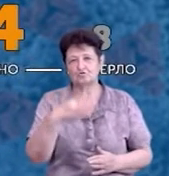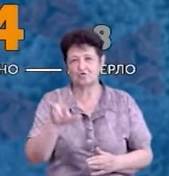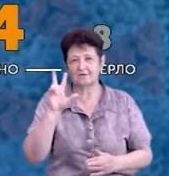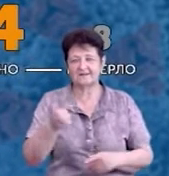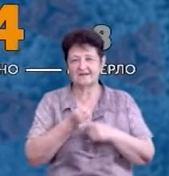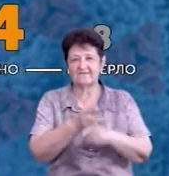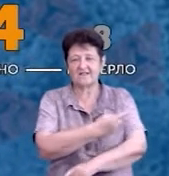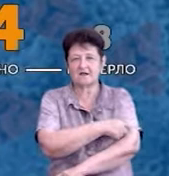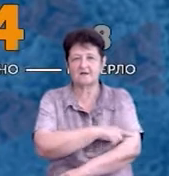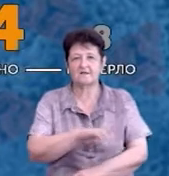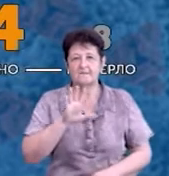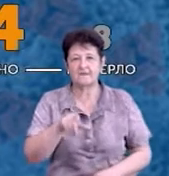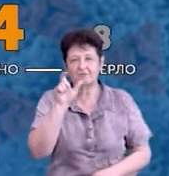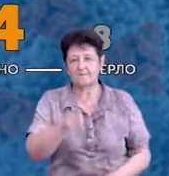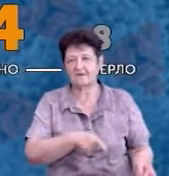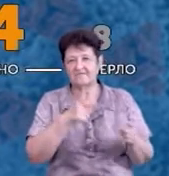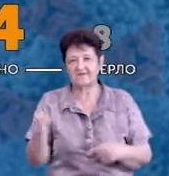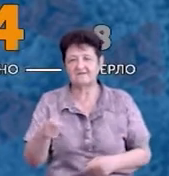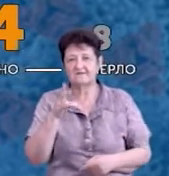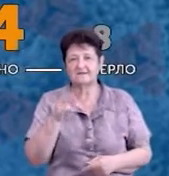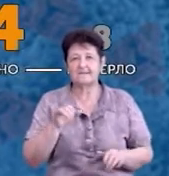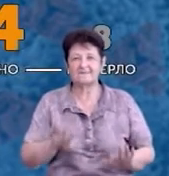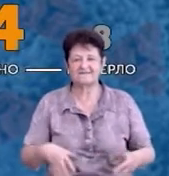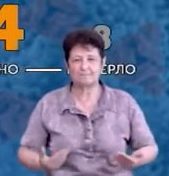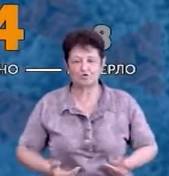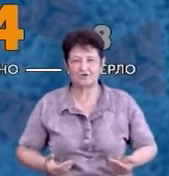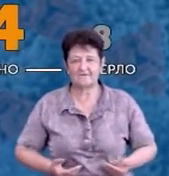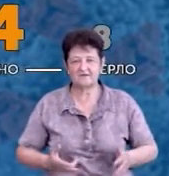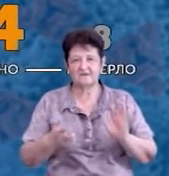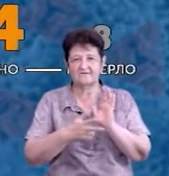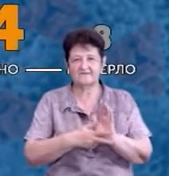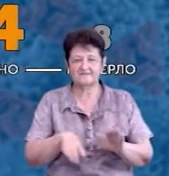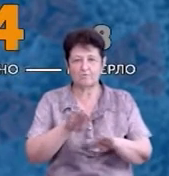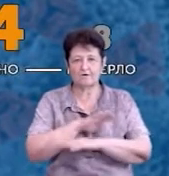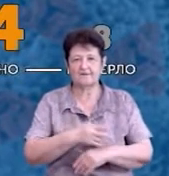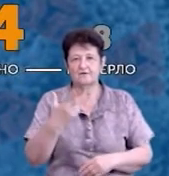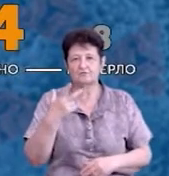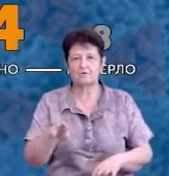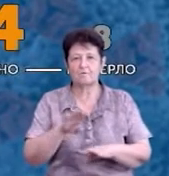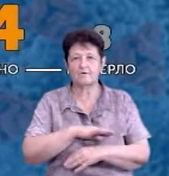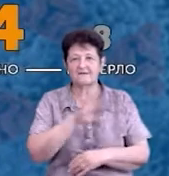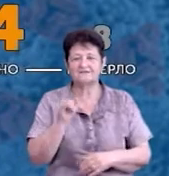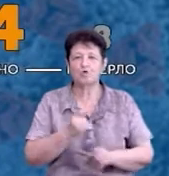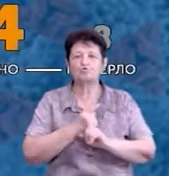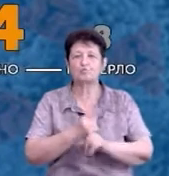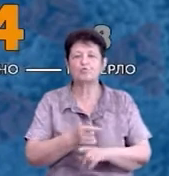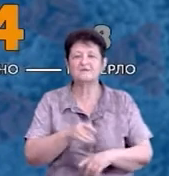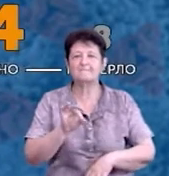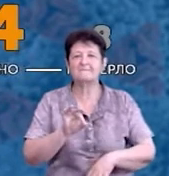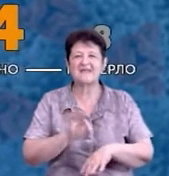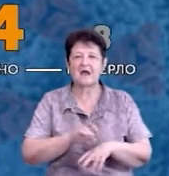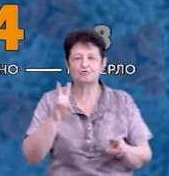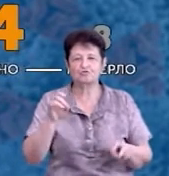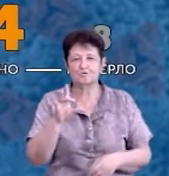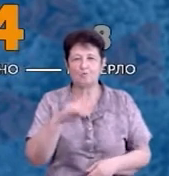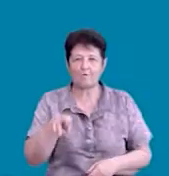– у лікарнях, 5 людей переведено на лікування за місцем проживання. 8 померли, 3 померли із супутнім діагнозом